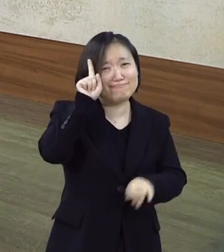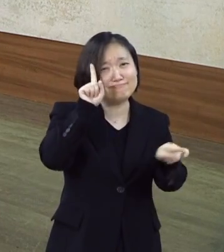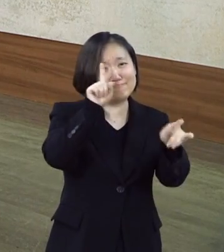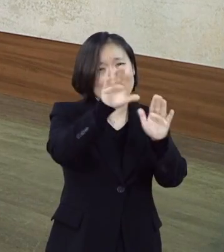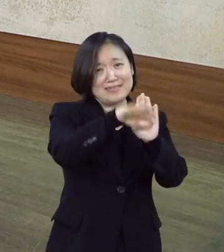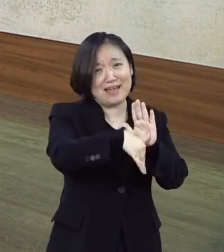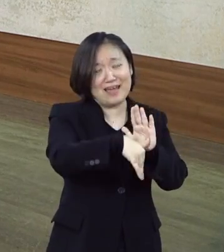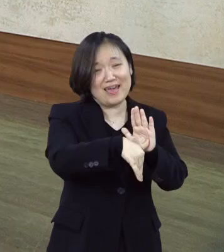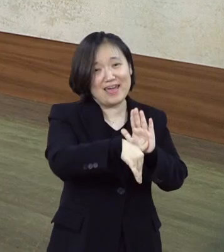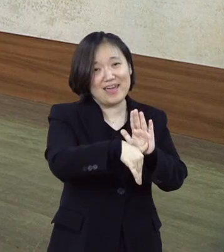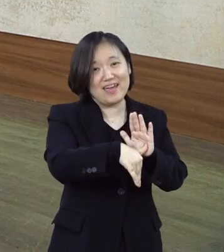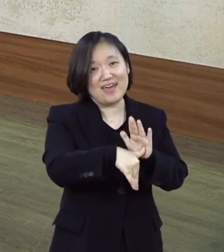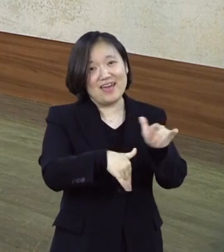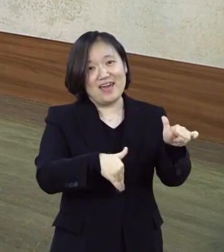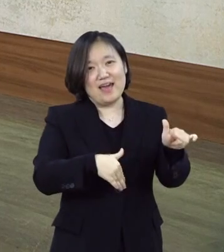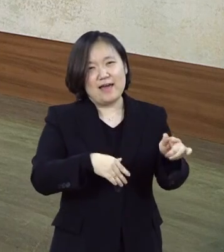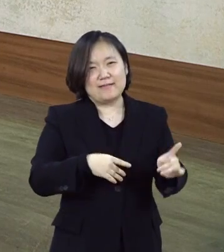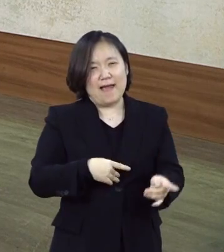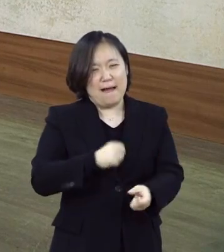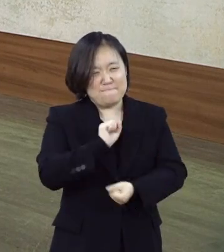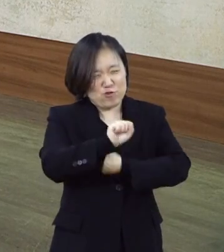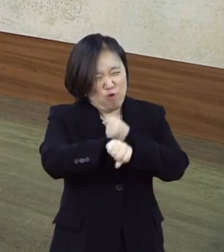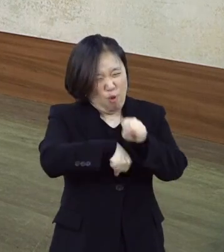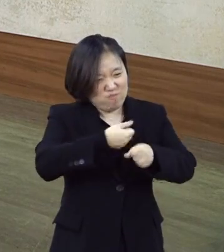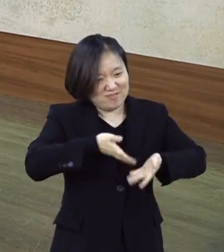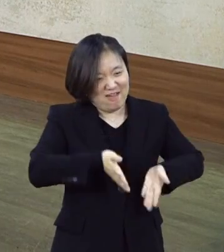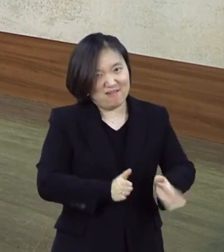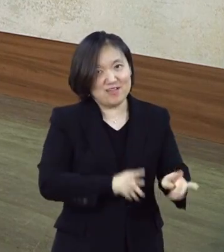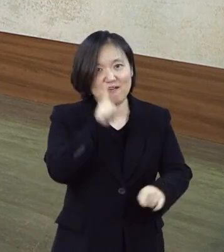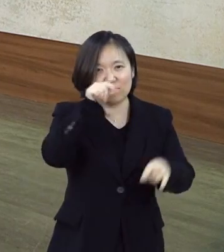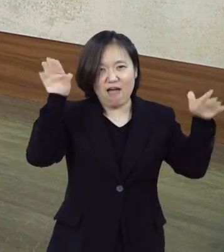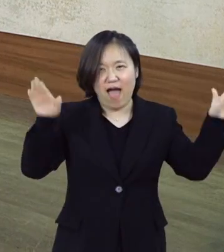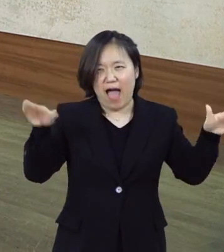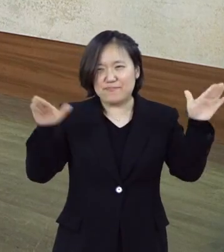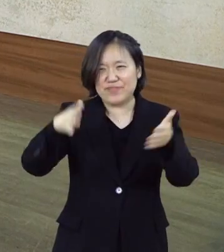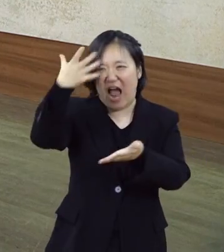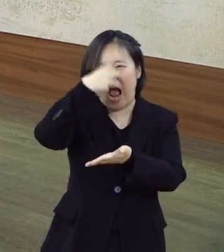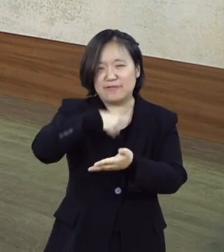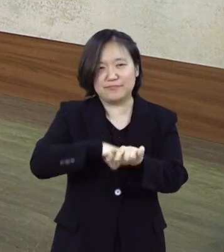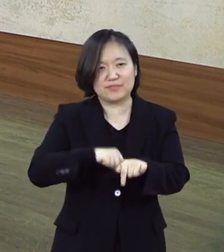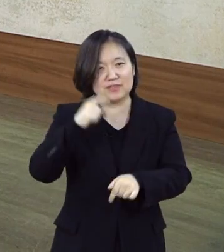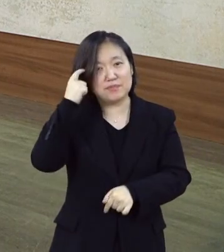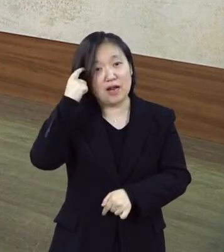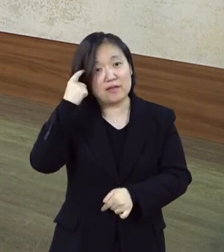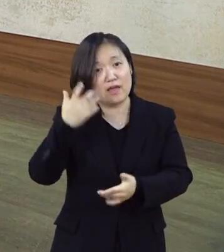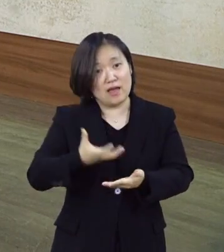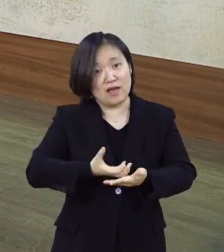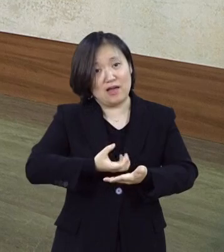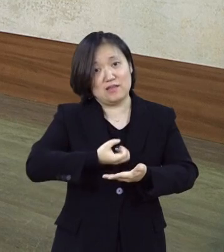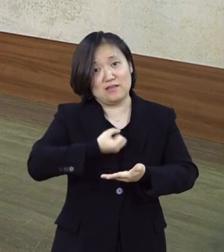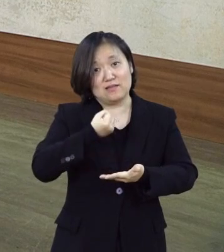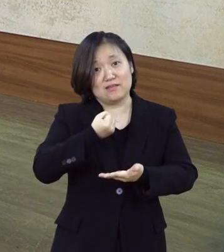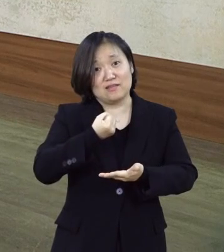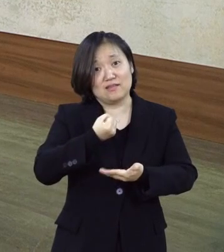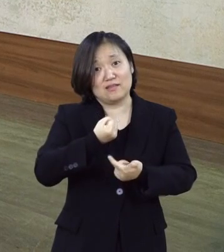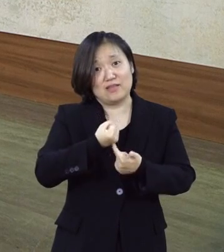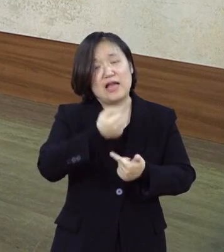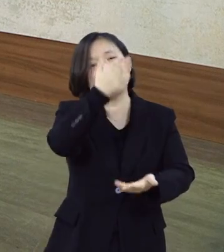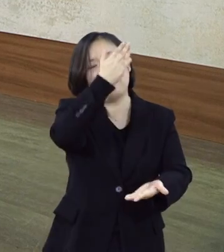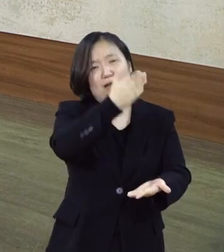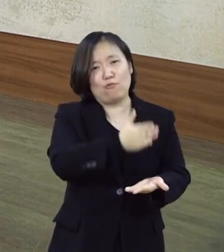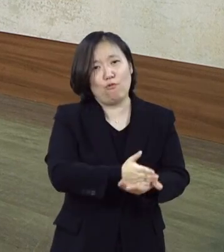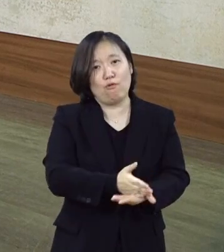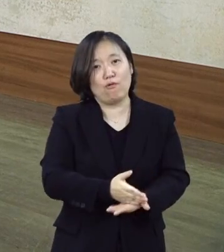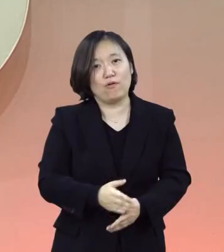때 내가 살쾡이로 태어나서 저놈의 새들을 다 찢어버려야지 라는 생각을 일으키지 말고